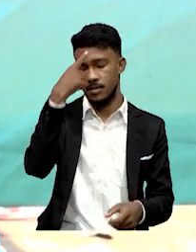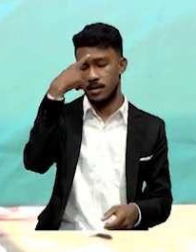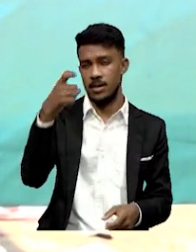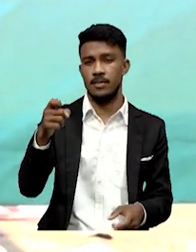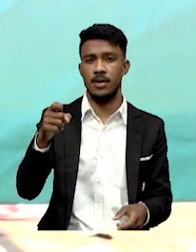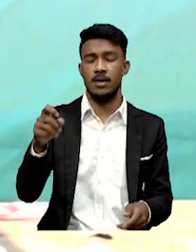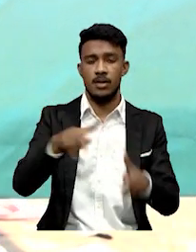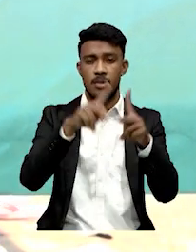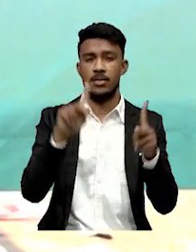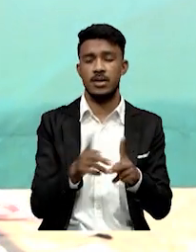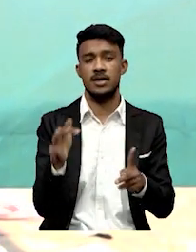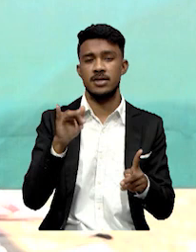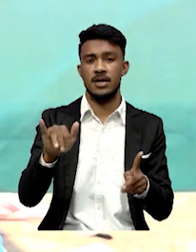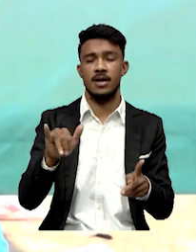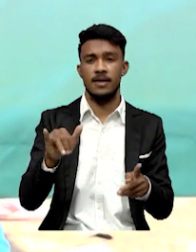lo riciclaggio